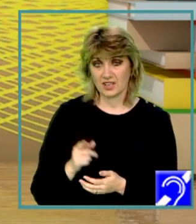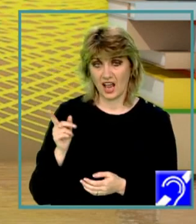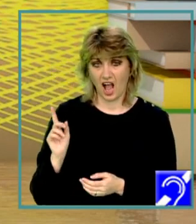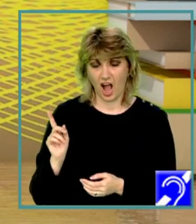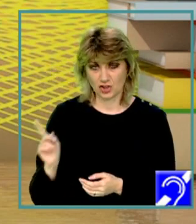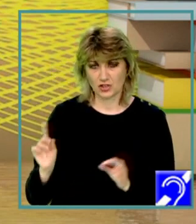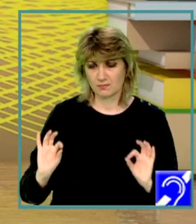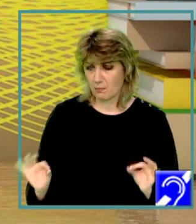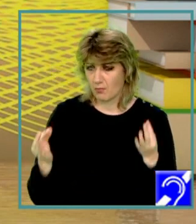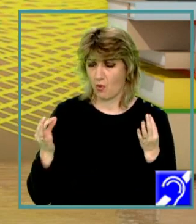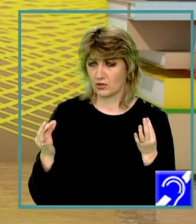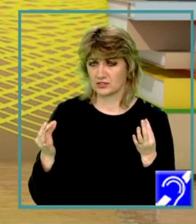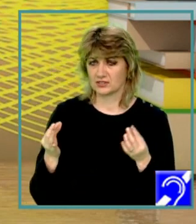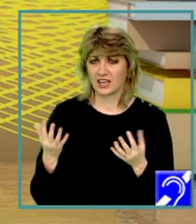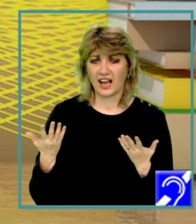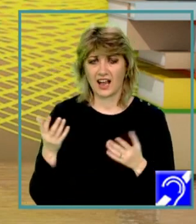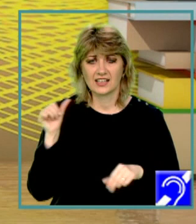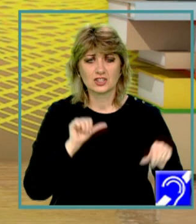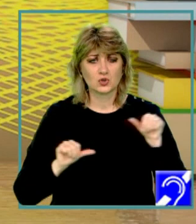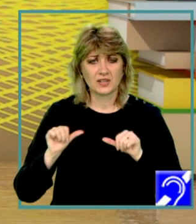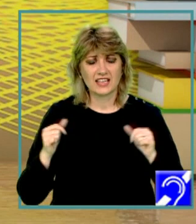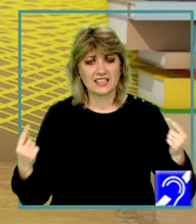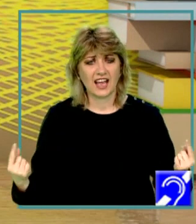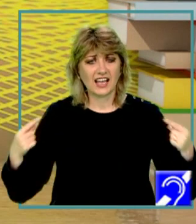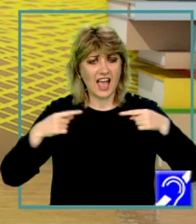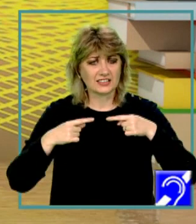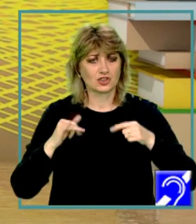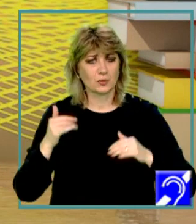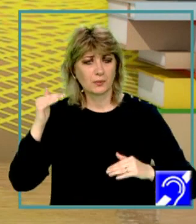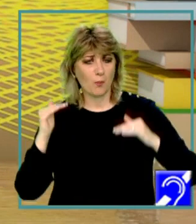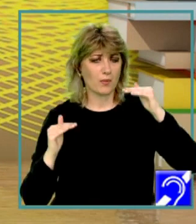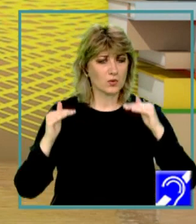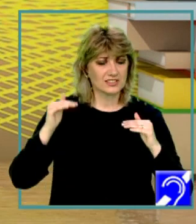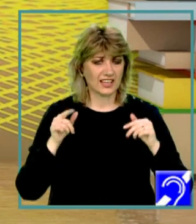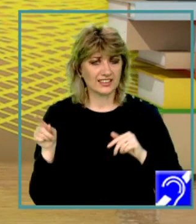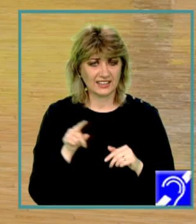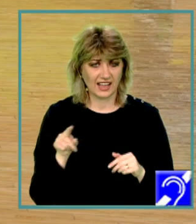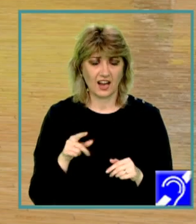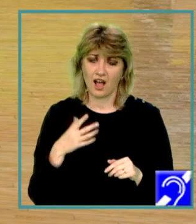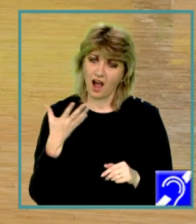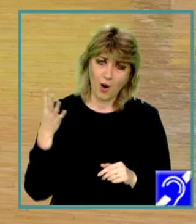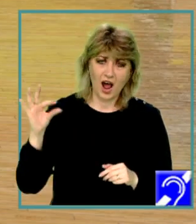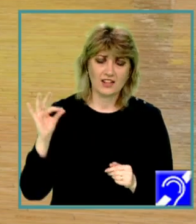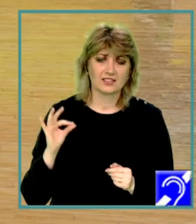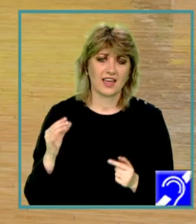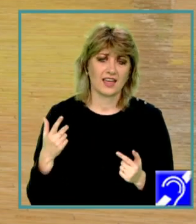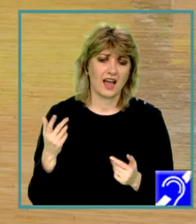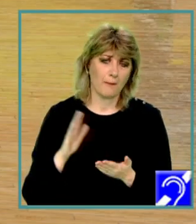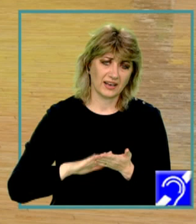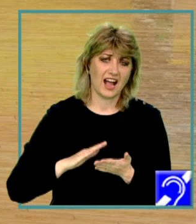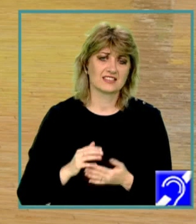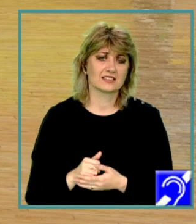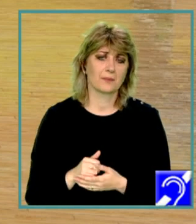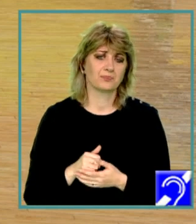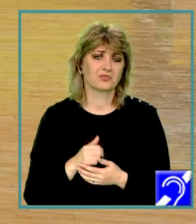care substanțele reacționează și proporția dintre ele avem o altă aplicație și este vorba de